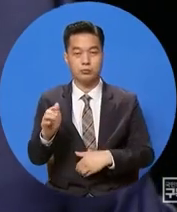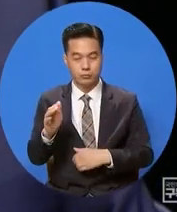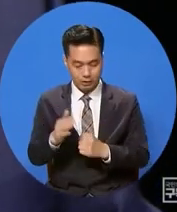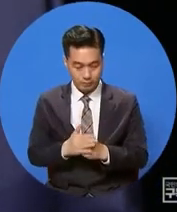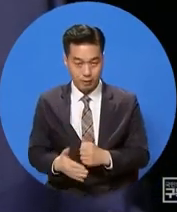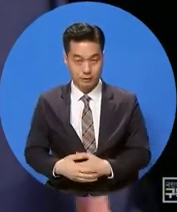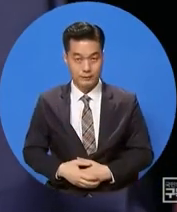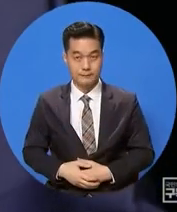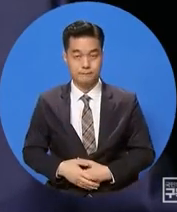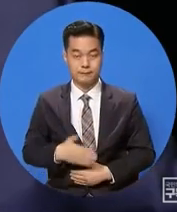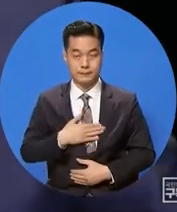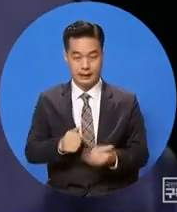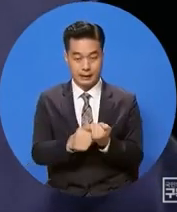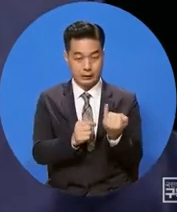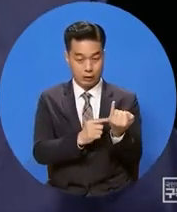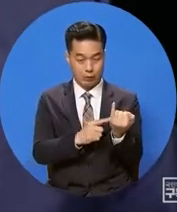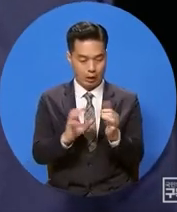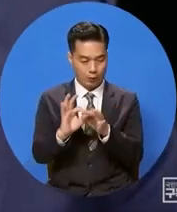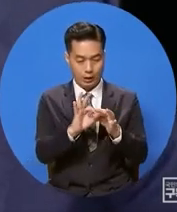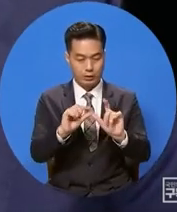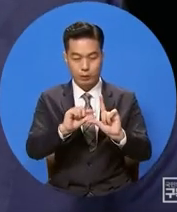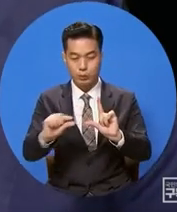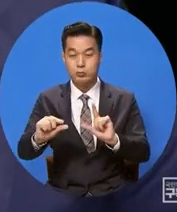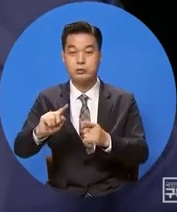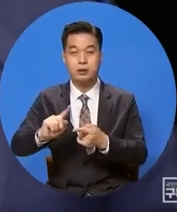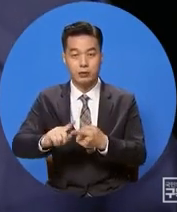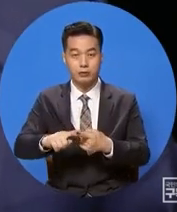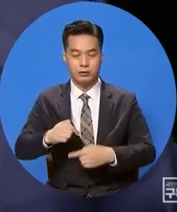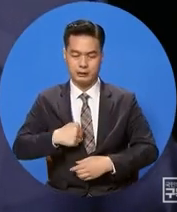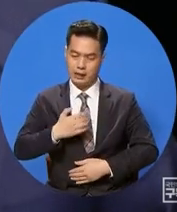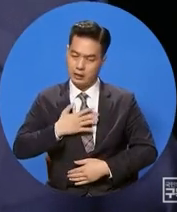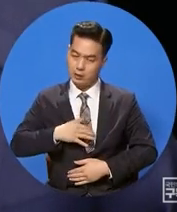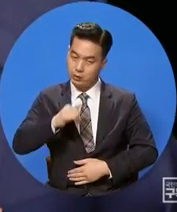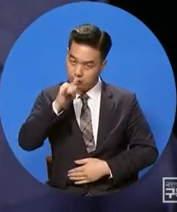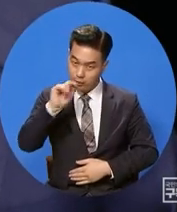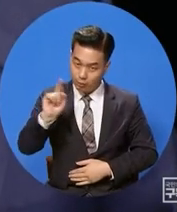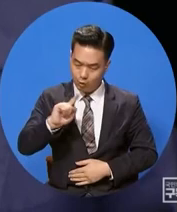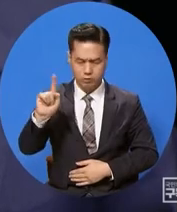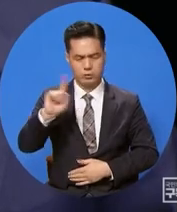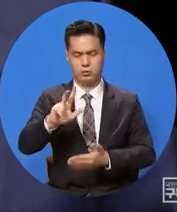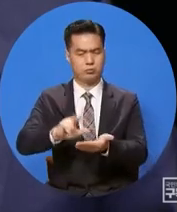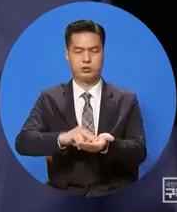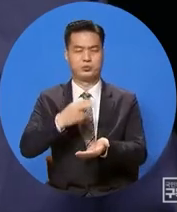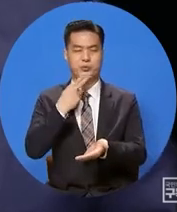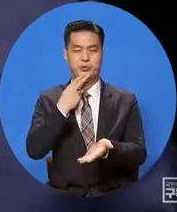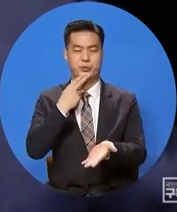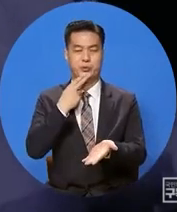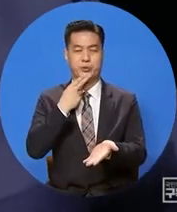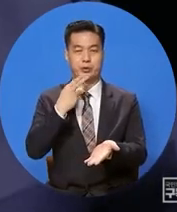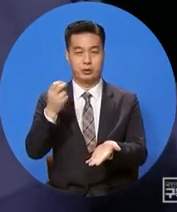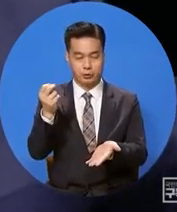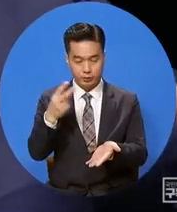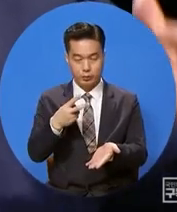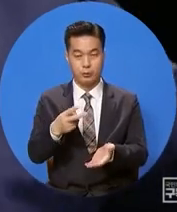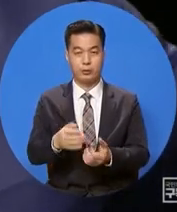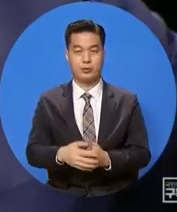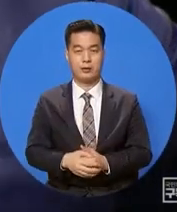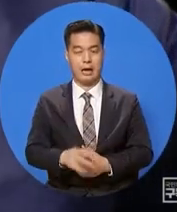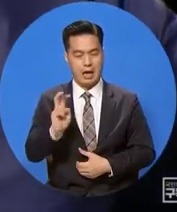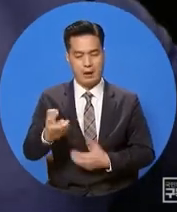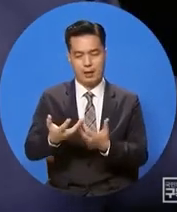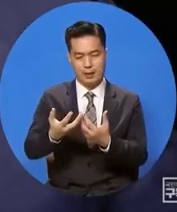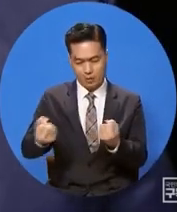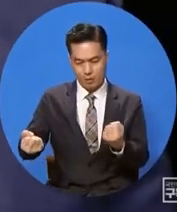그래서 제 처와 관련된 부분에 대해서는 제가 알기로는 전혀 문제가 안 됐고 그래서 아마